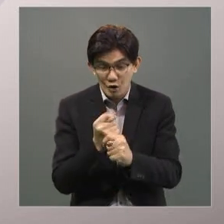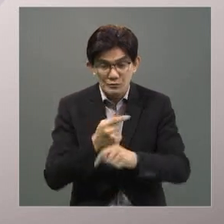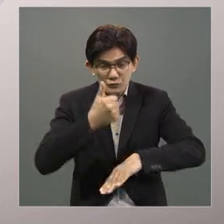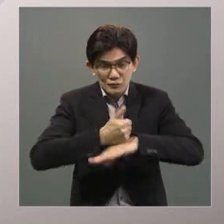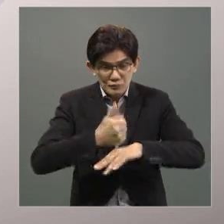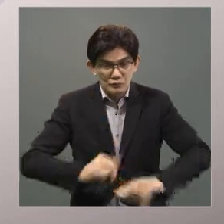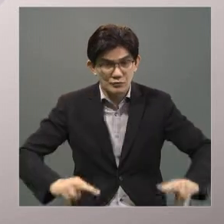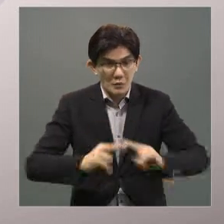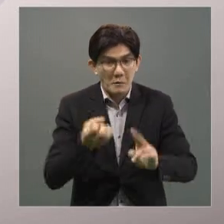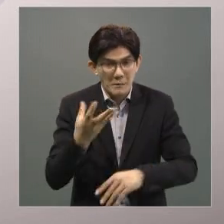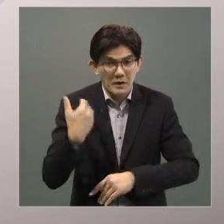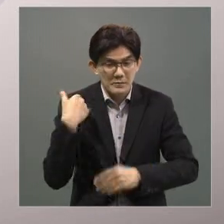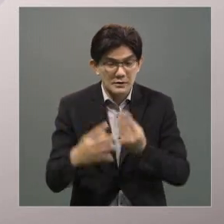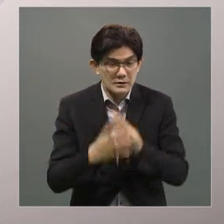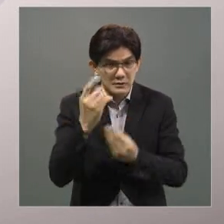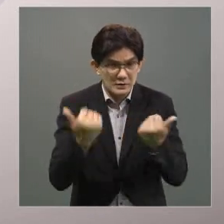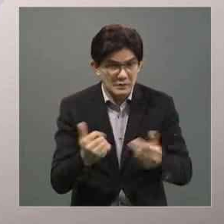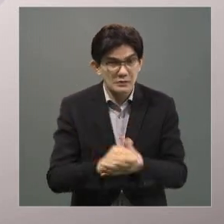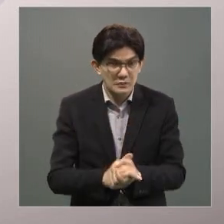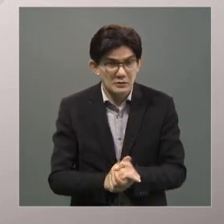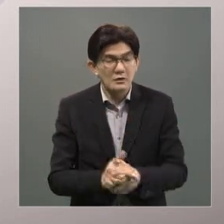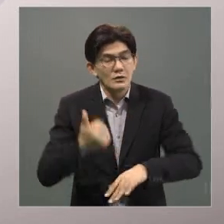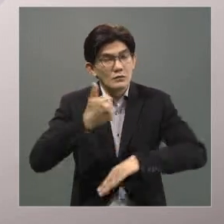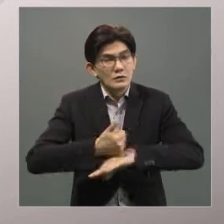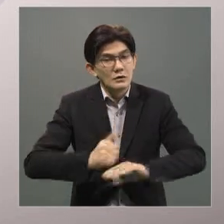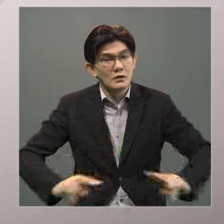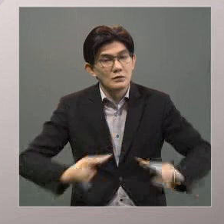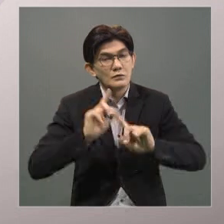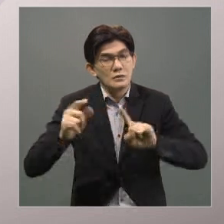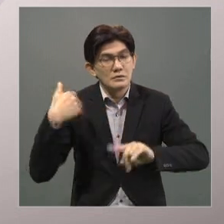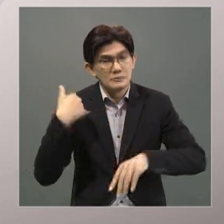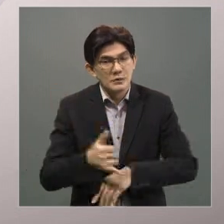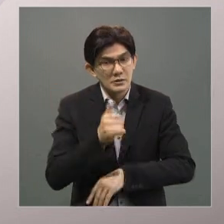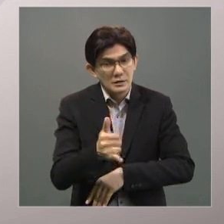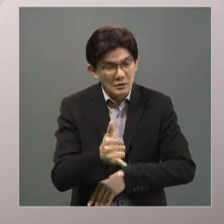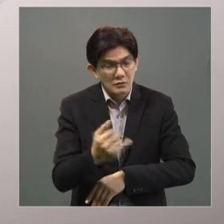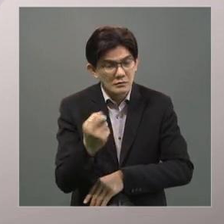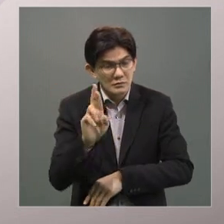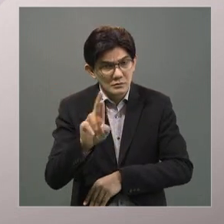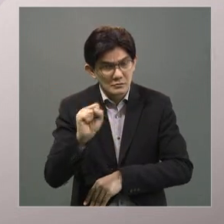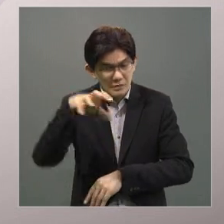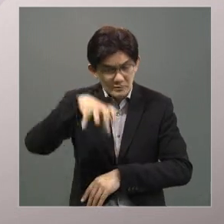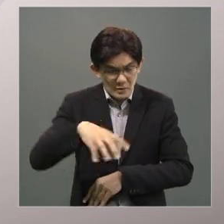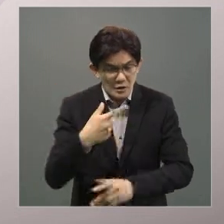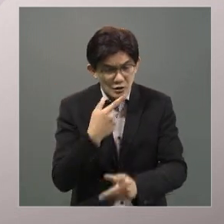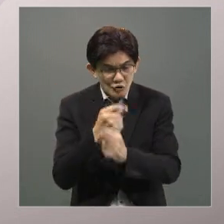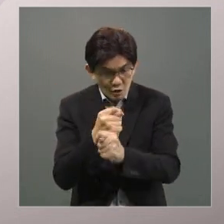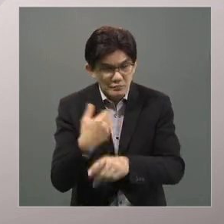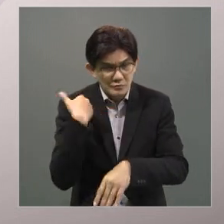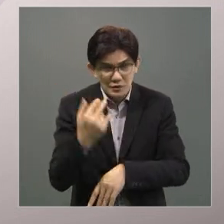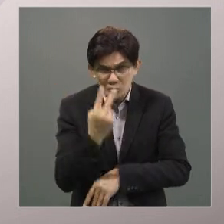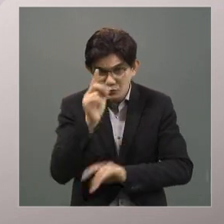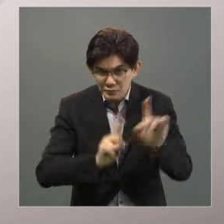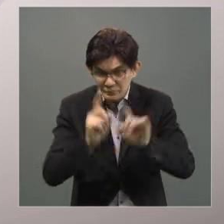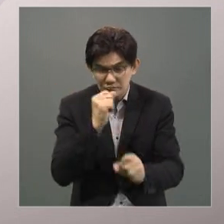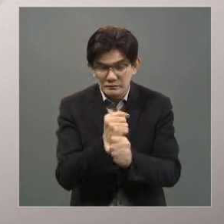ตรีมากขึ้นนะคะอย่างช่วงสัปดาห์นี้รัฐมนตรีหลายคนก็เดินทางเข้าไปที่สภานะคะเพื่อไปตอบกระทู้แล้วก็ติดตามง